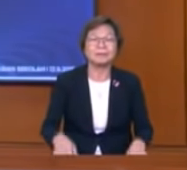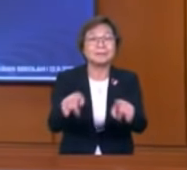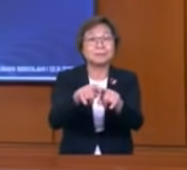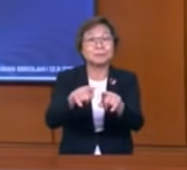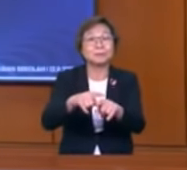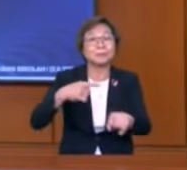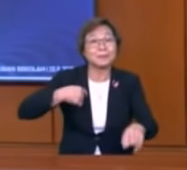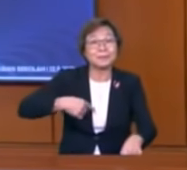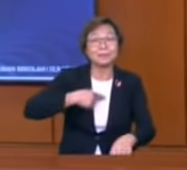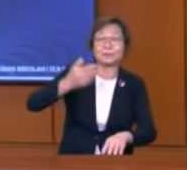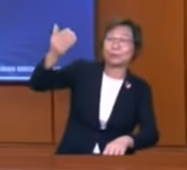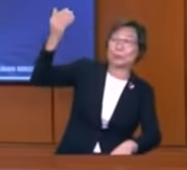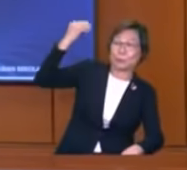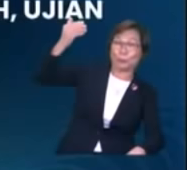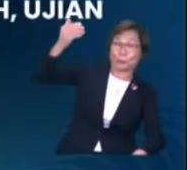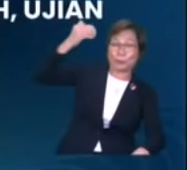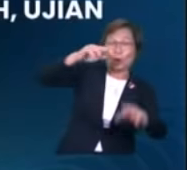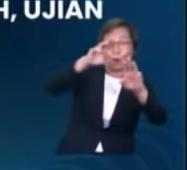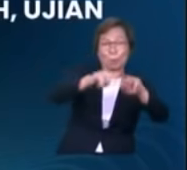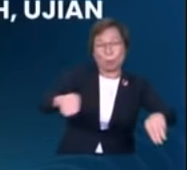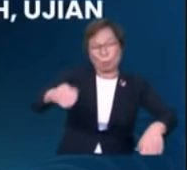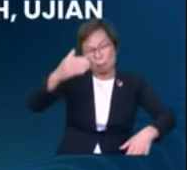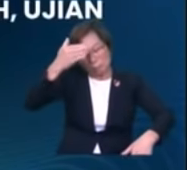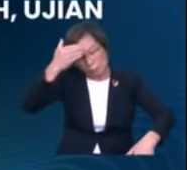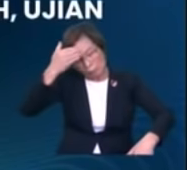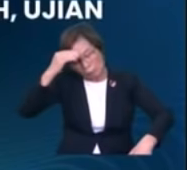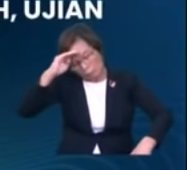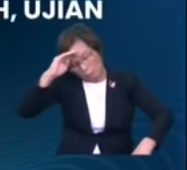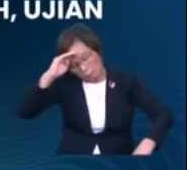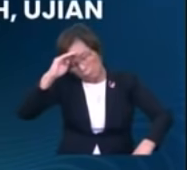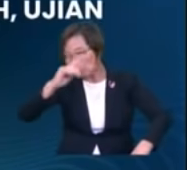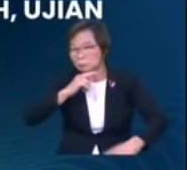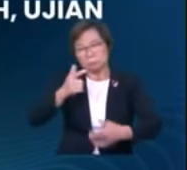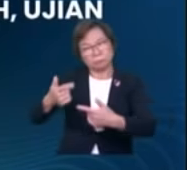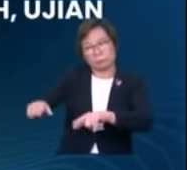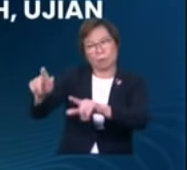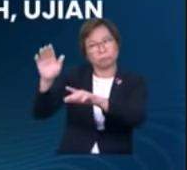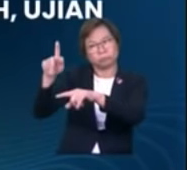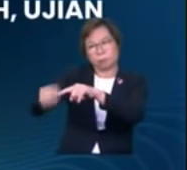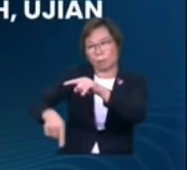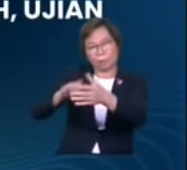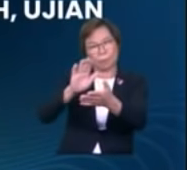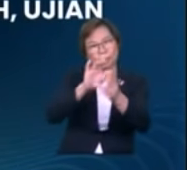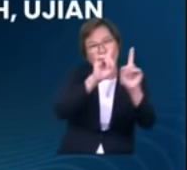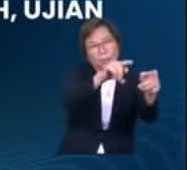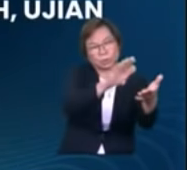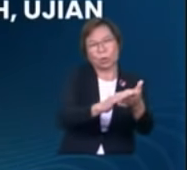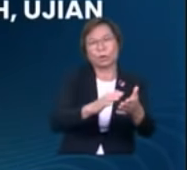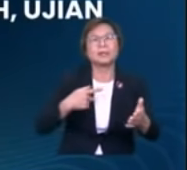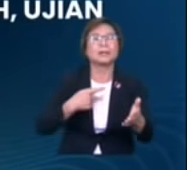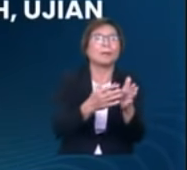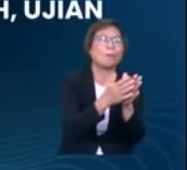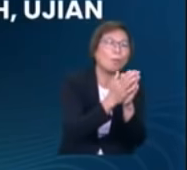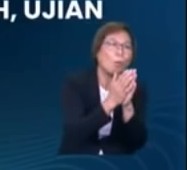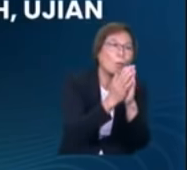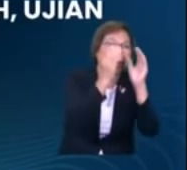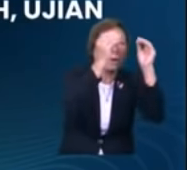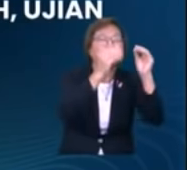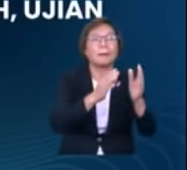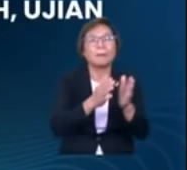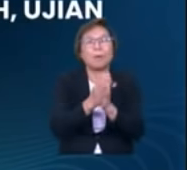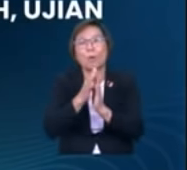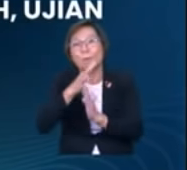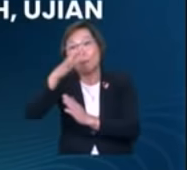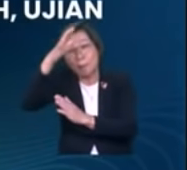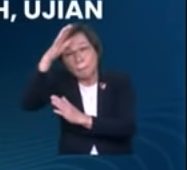sepertimana sebelum ini murid bergejala tidak dibenarkan ke sekolah kita ama memohon jasbay guru jasa Baik